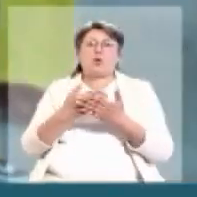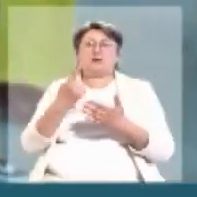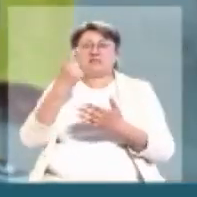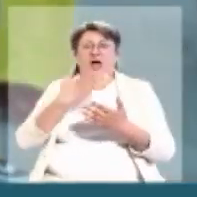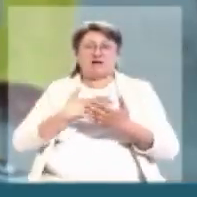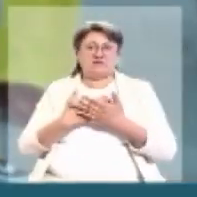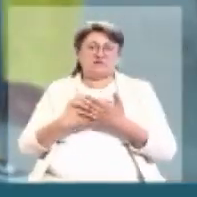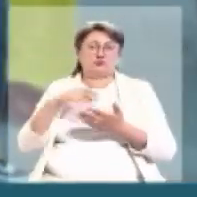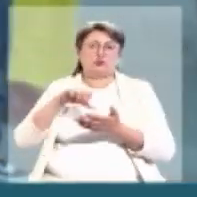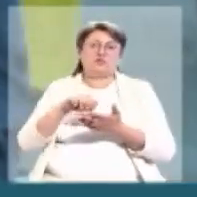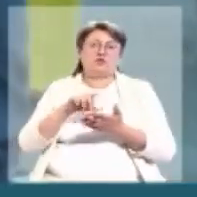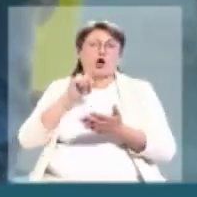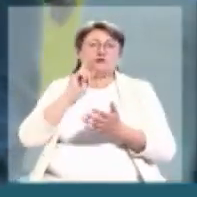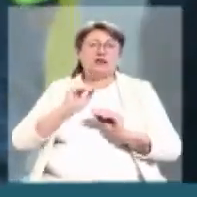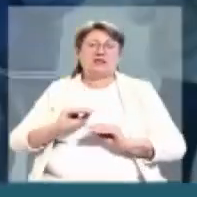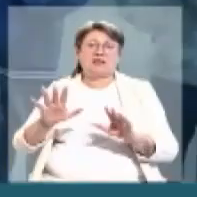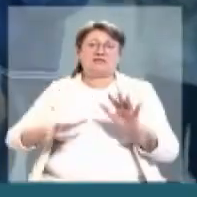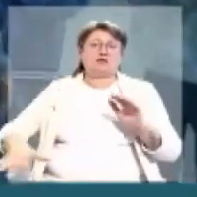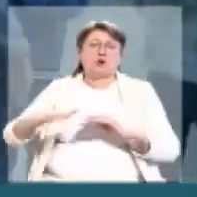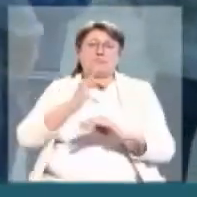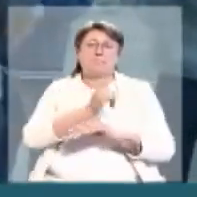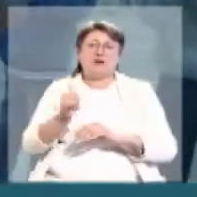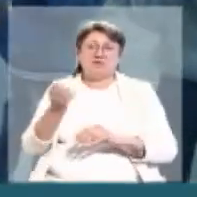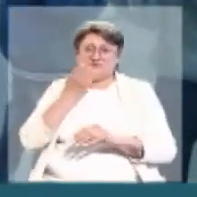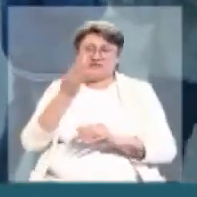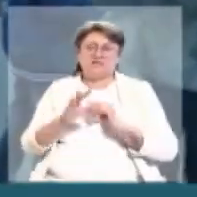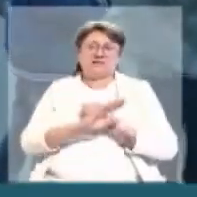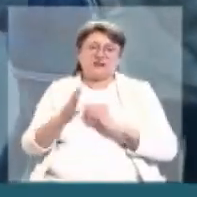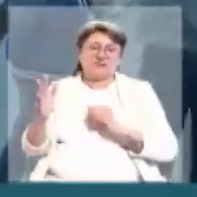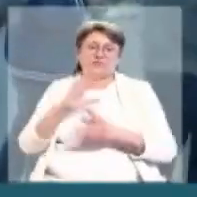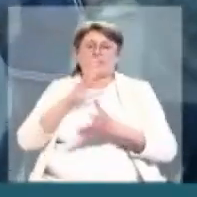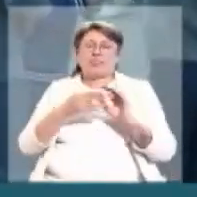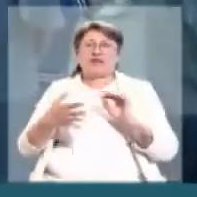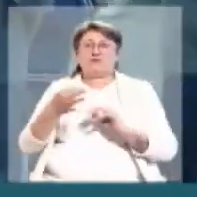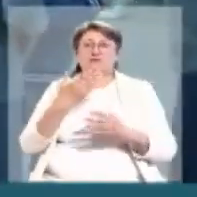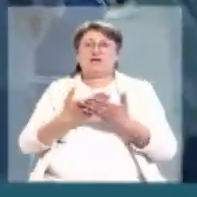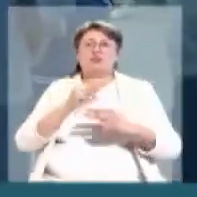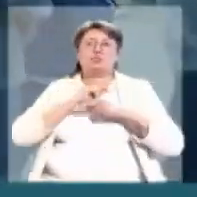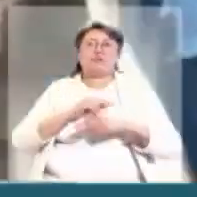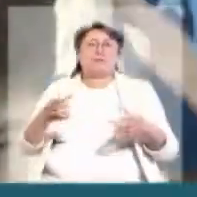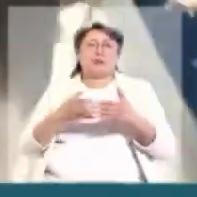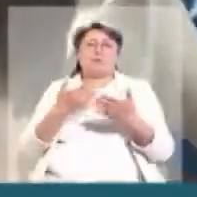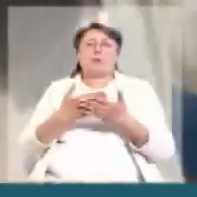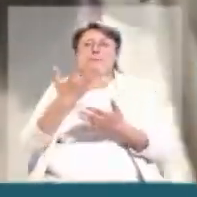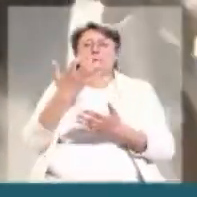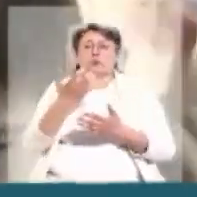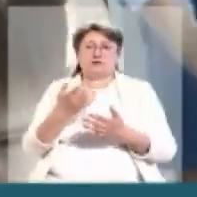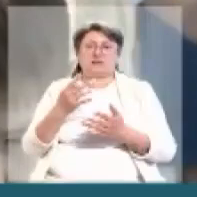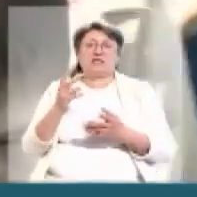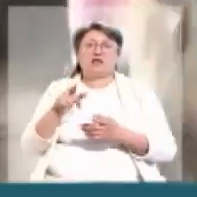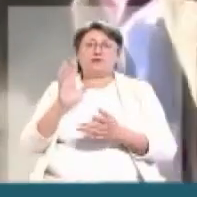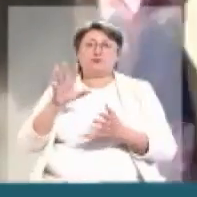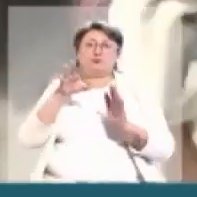100 активистов участвуют в озеленении территории. Поливают цветы и деревья. Всего в области таких трудовых бригад более 500. В них